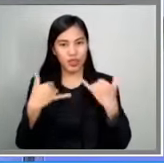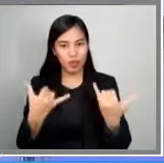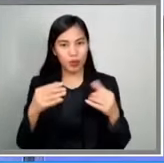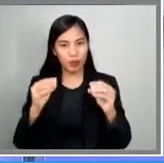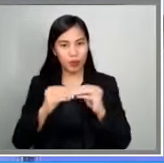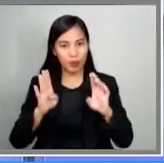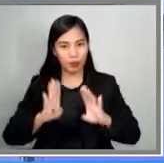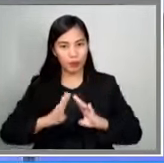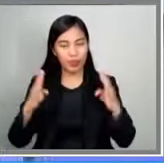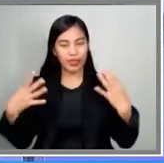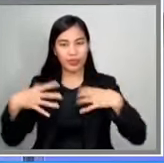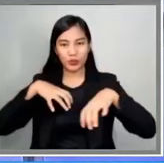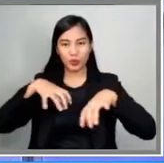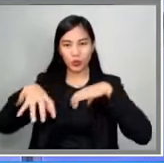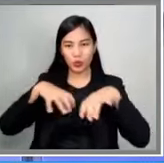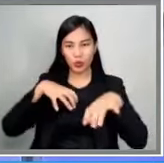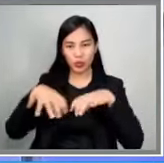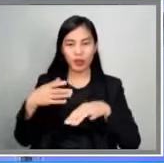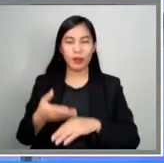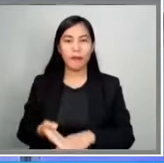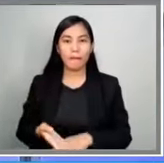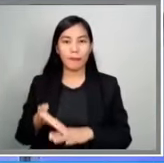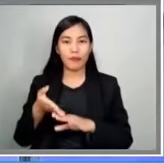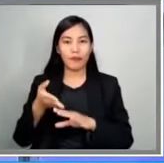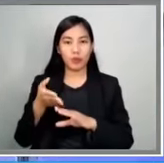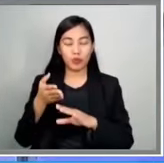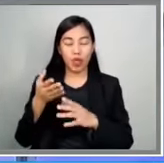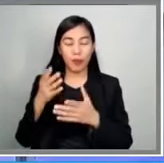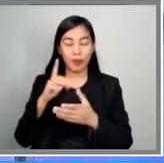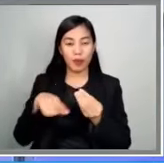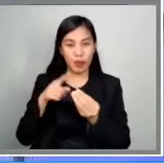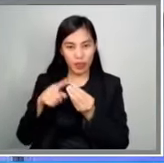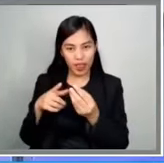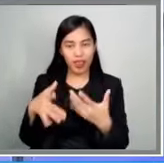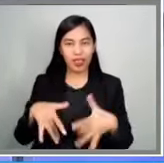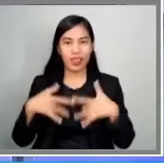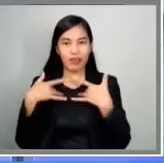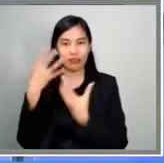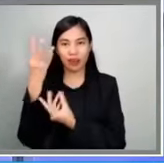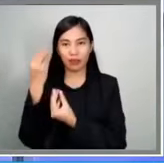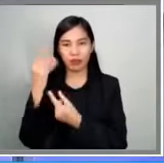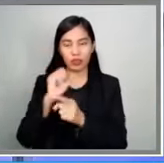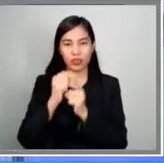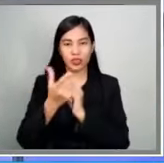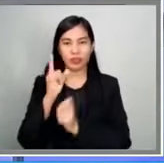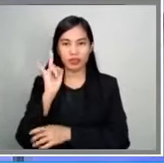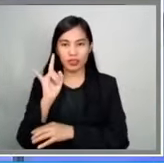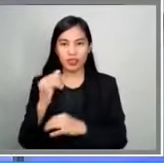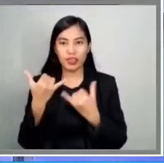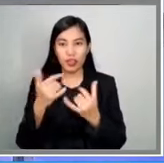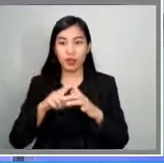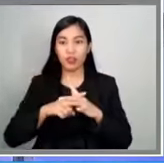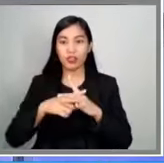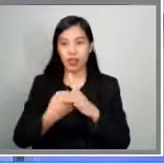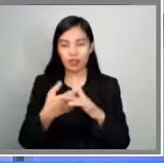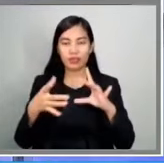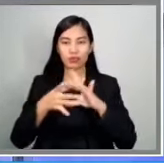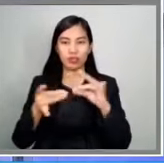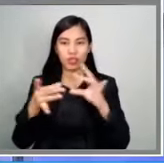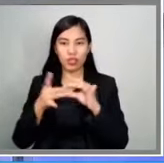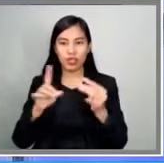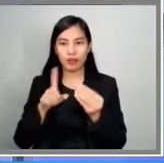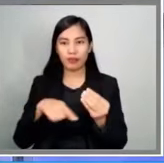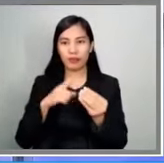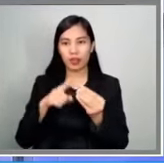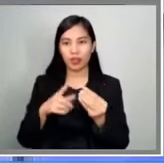si Kylie tungkol sa kanyang life update sa social media. At nagsimula na rin siyang magkwento sa bago niyang podcast na